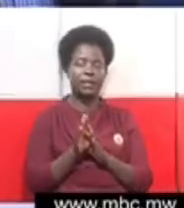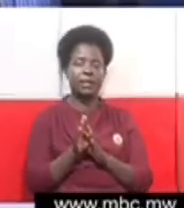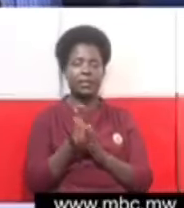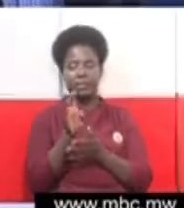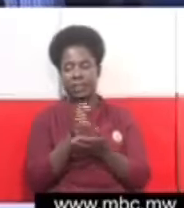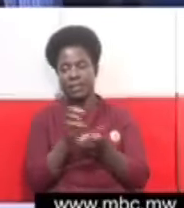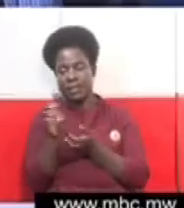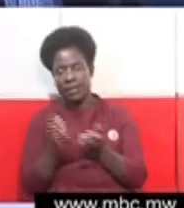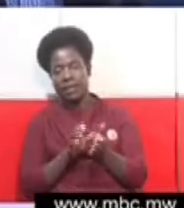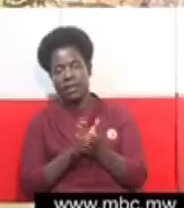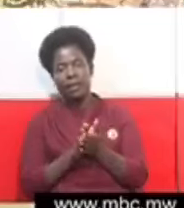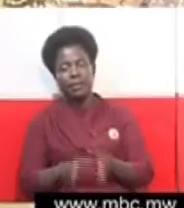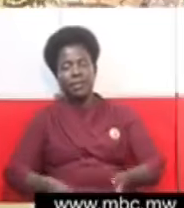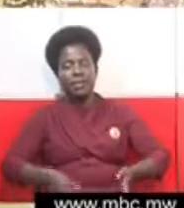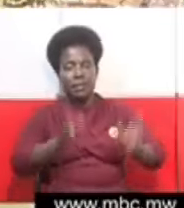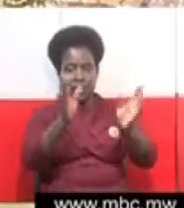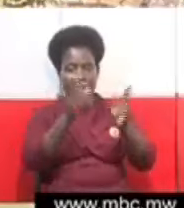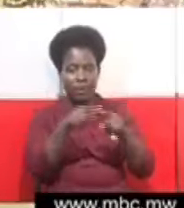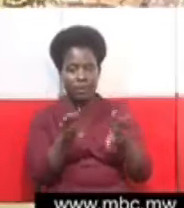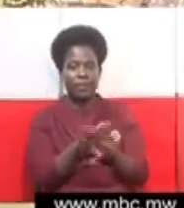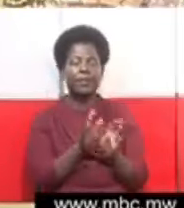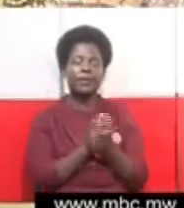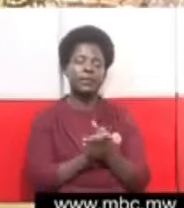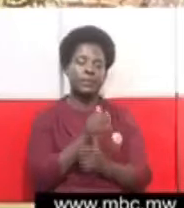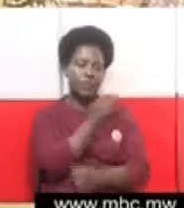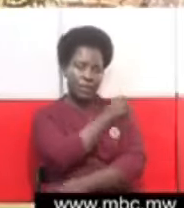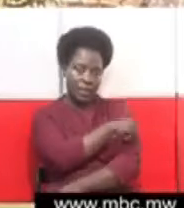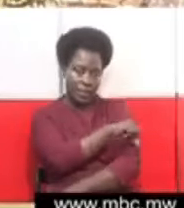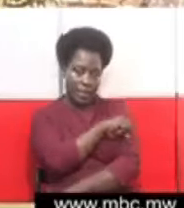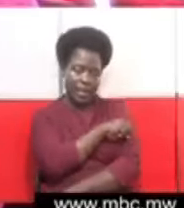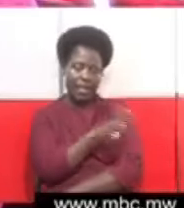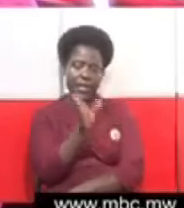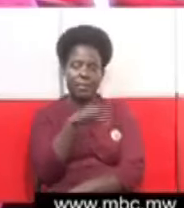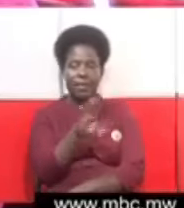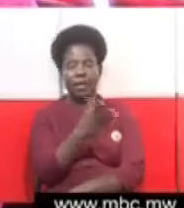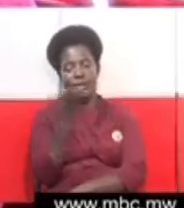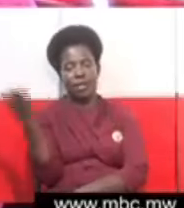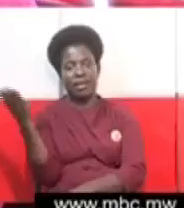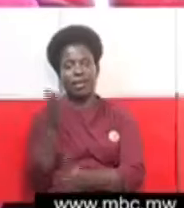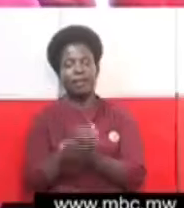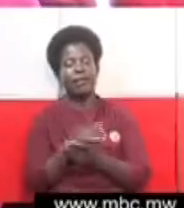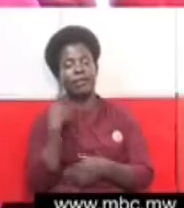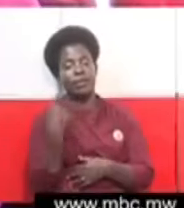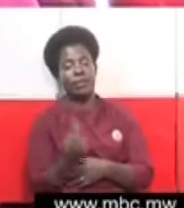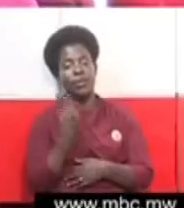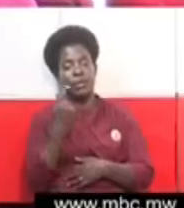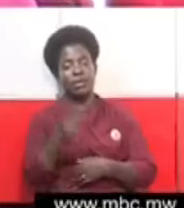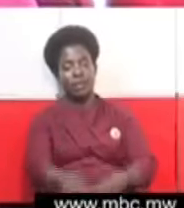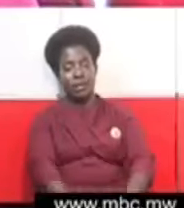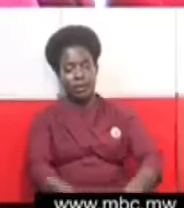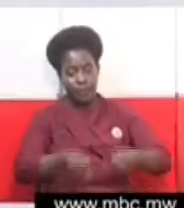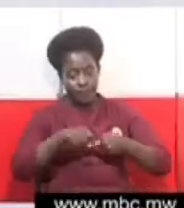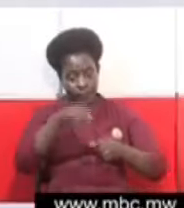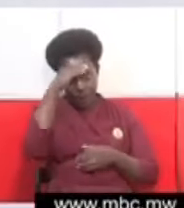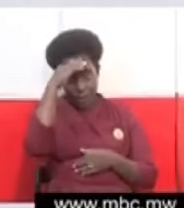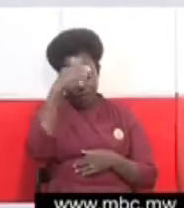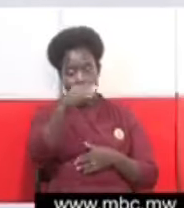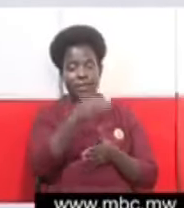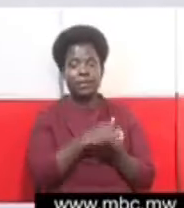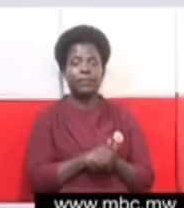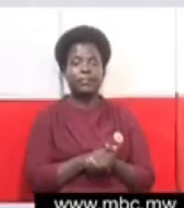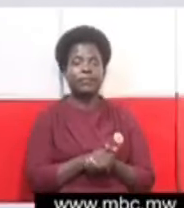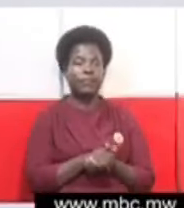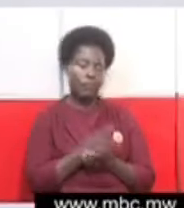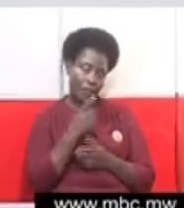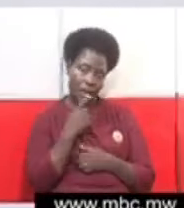misika miseu komanso nzipatala ndi malo ena otero. Mmodzi mwakulu-akulu ku polisi achaklinika inja